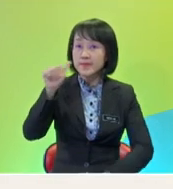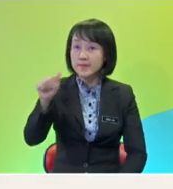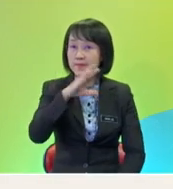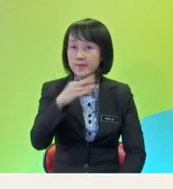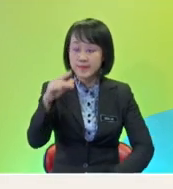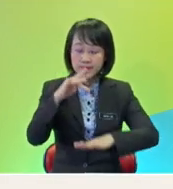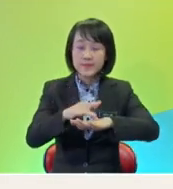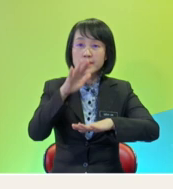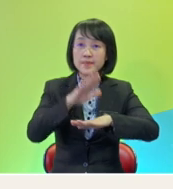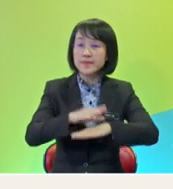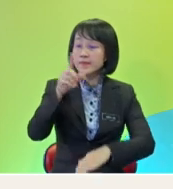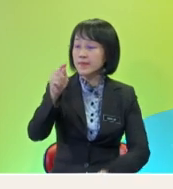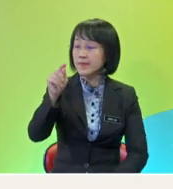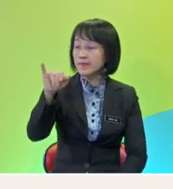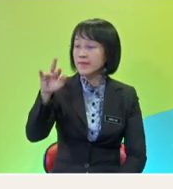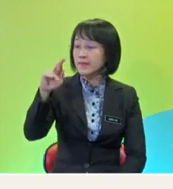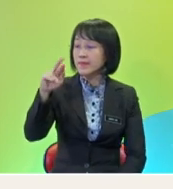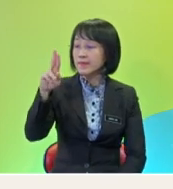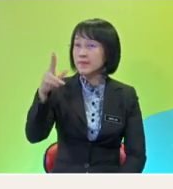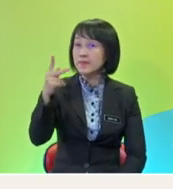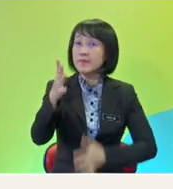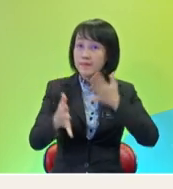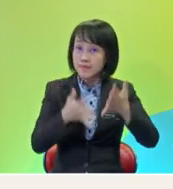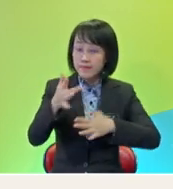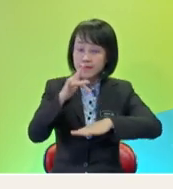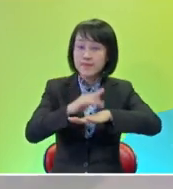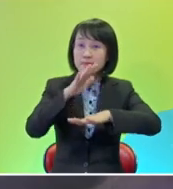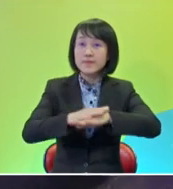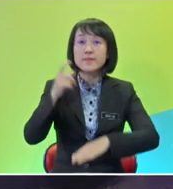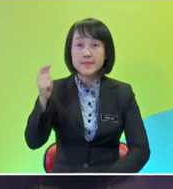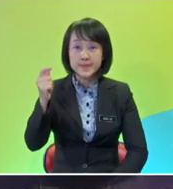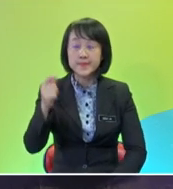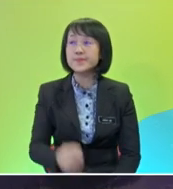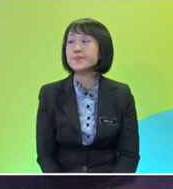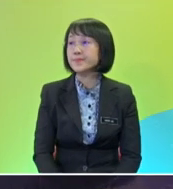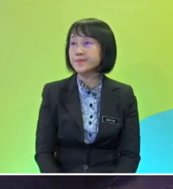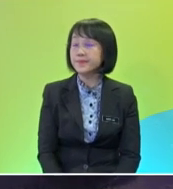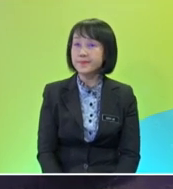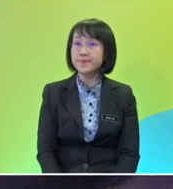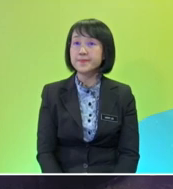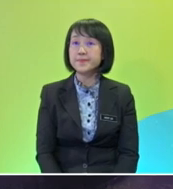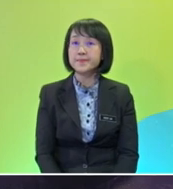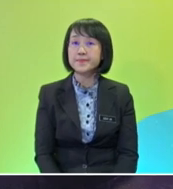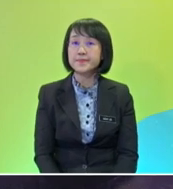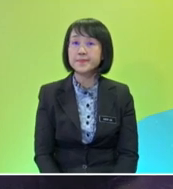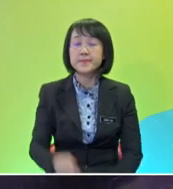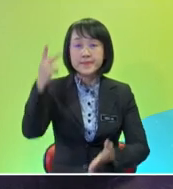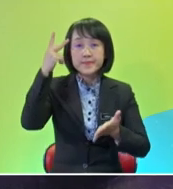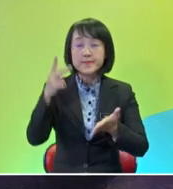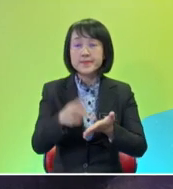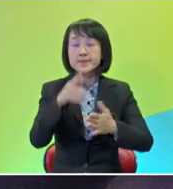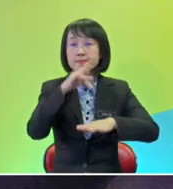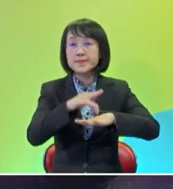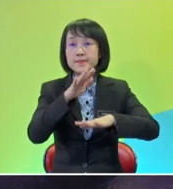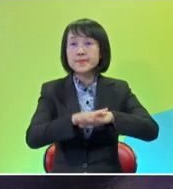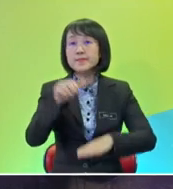Yeah. Okey cikgu. Okey. Untuk mengenal apakah dia nyamuk Aedes dan nyamuk tiro, kita kita tengok pada